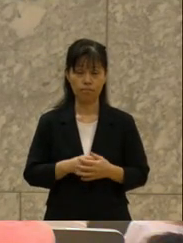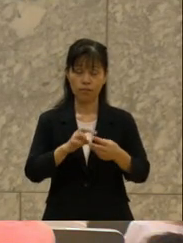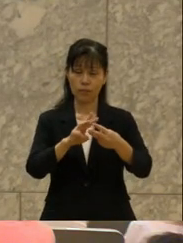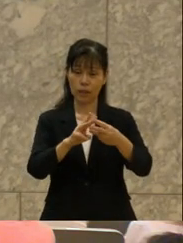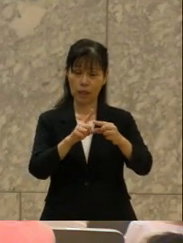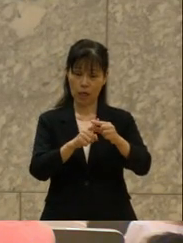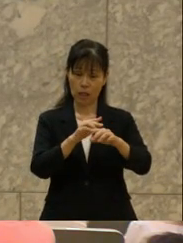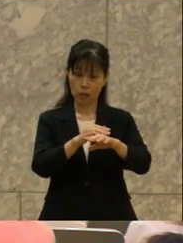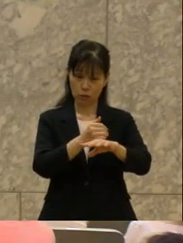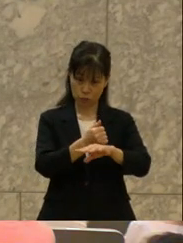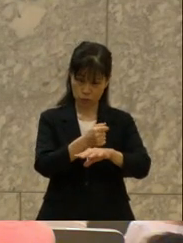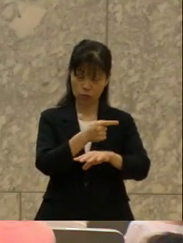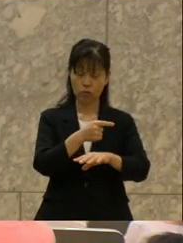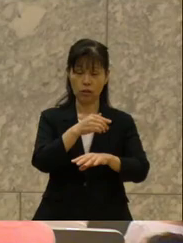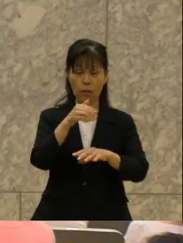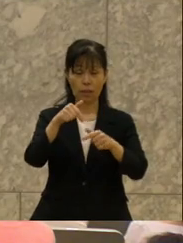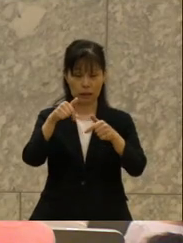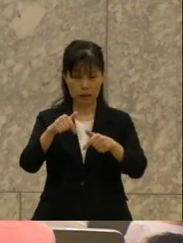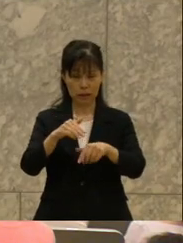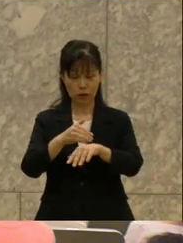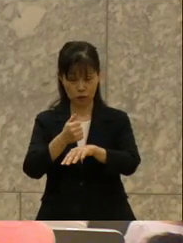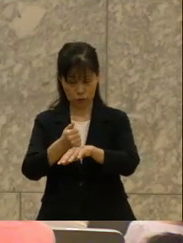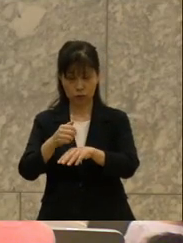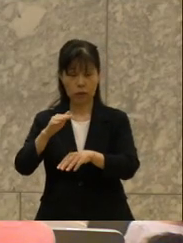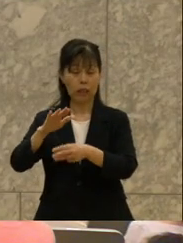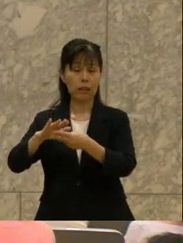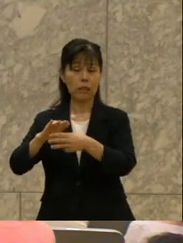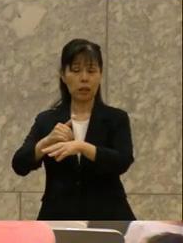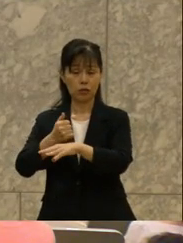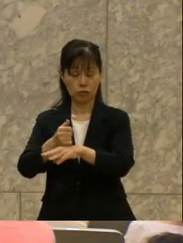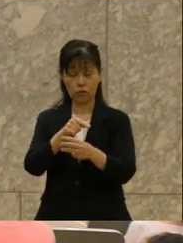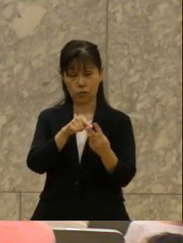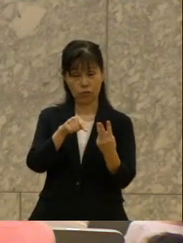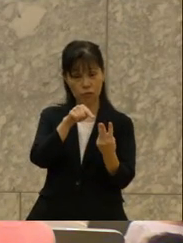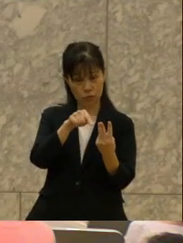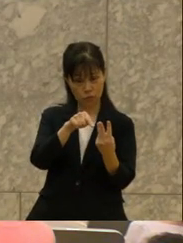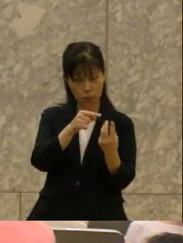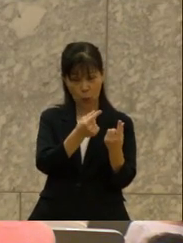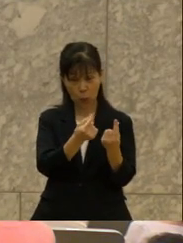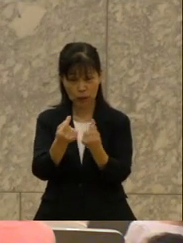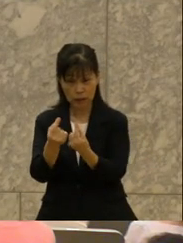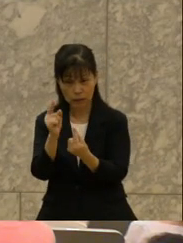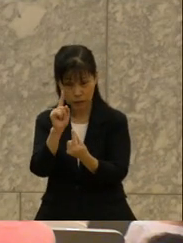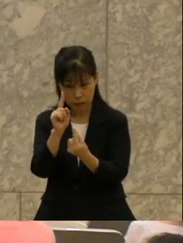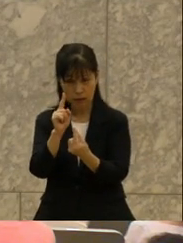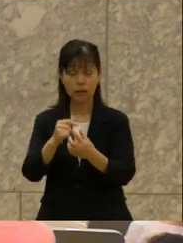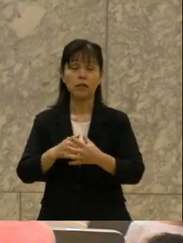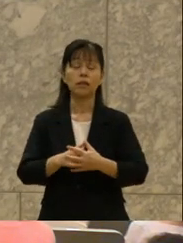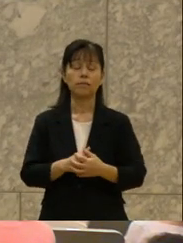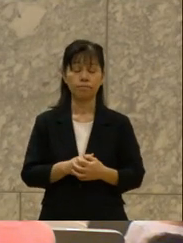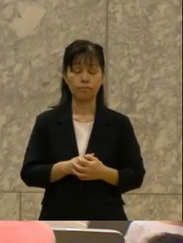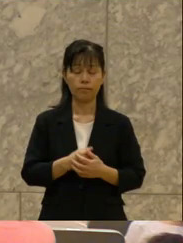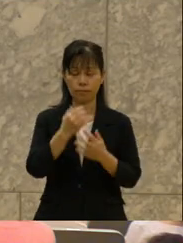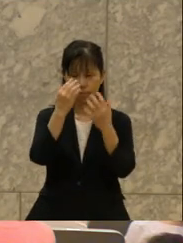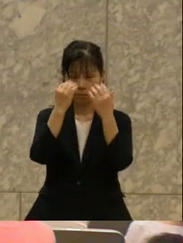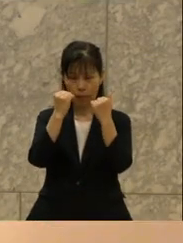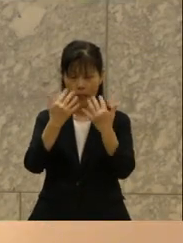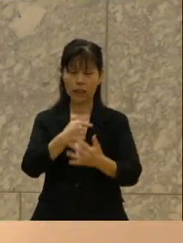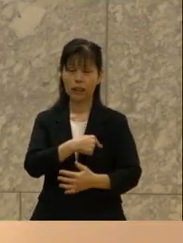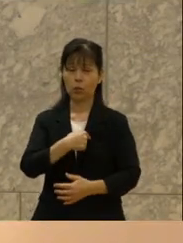田中さん山西さん高田さんそれぞれに共通することは負けない